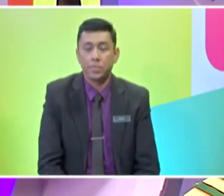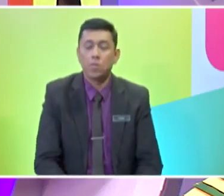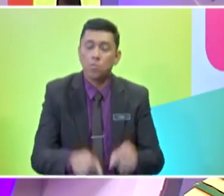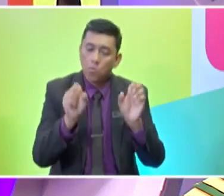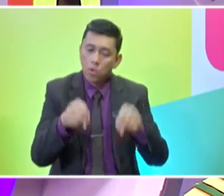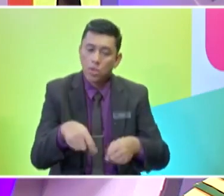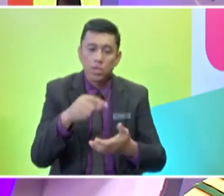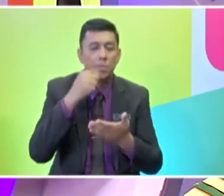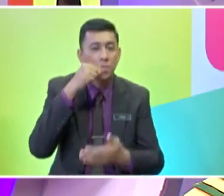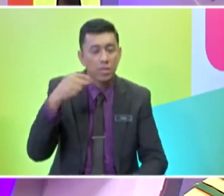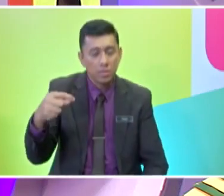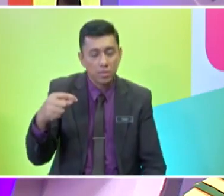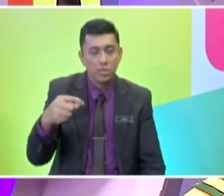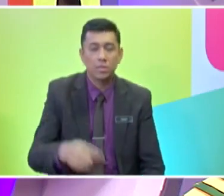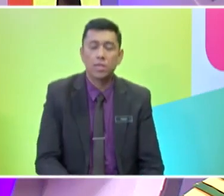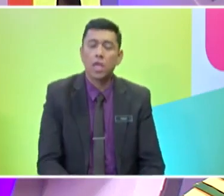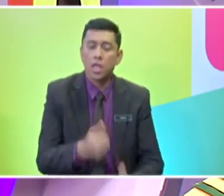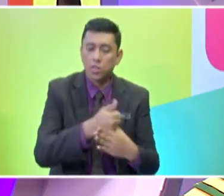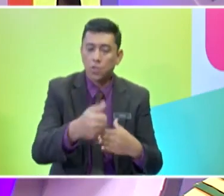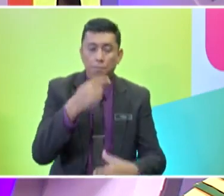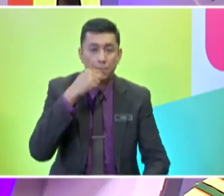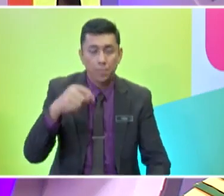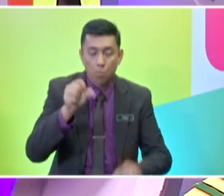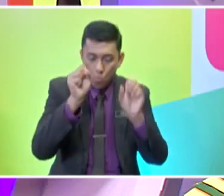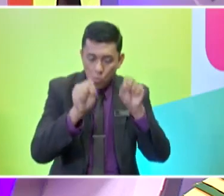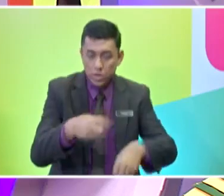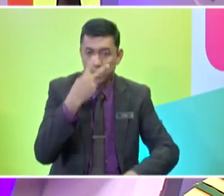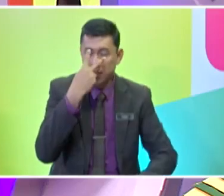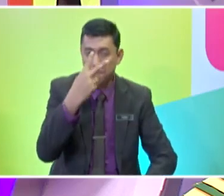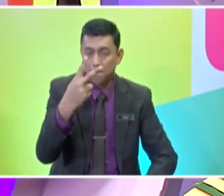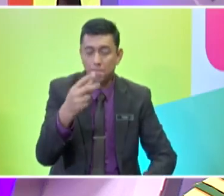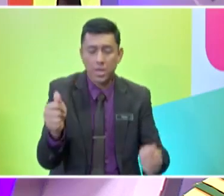pensil tapi boleh nampak lah dengan jelas